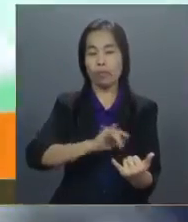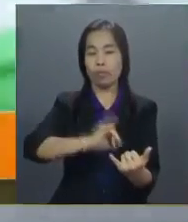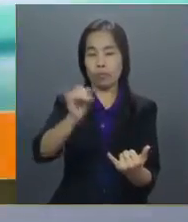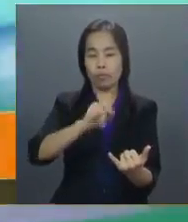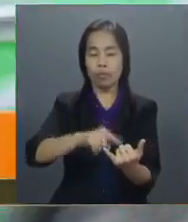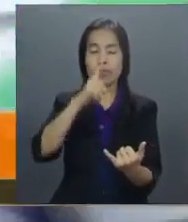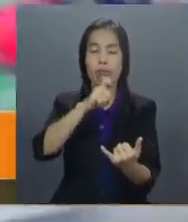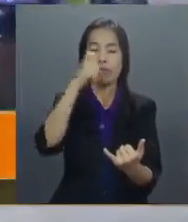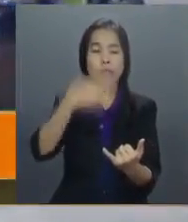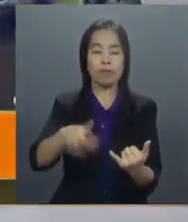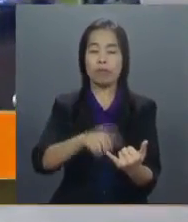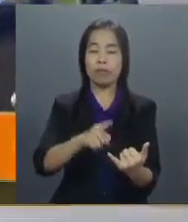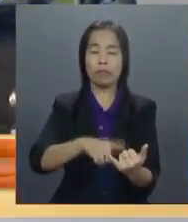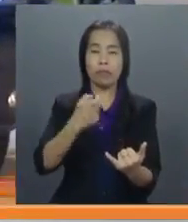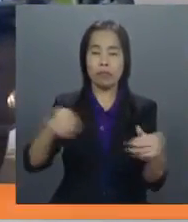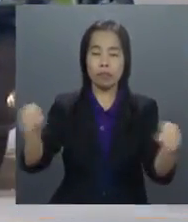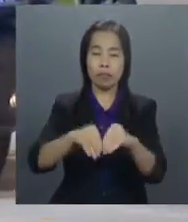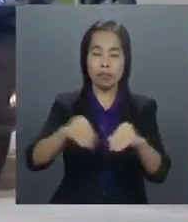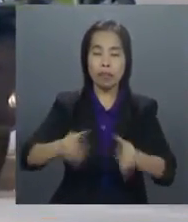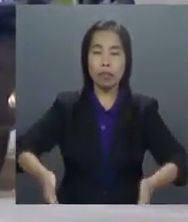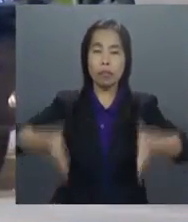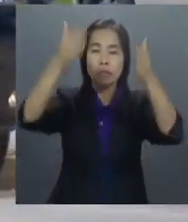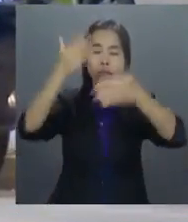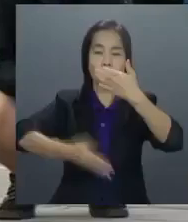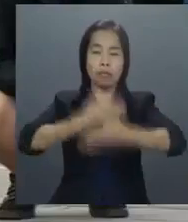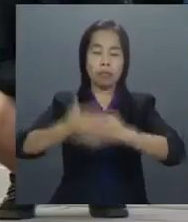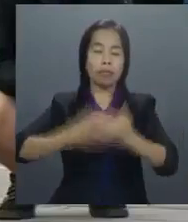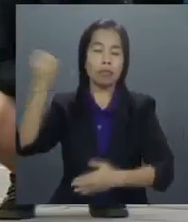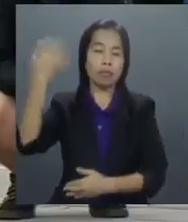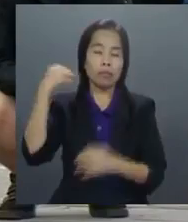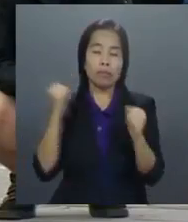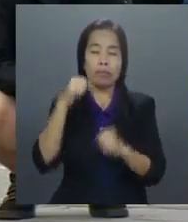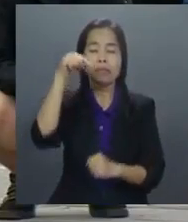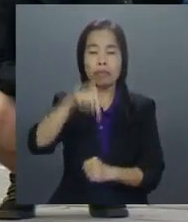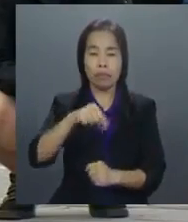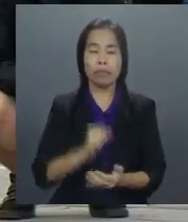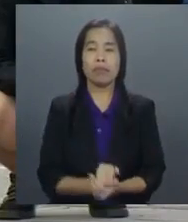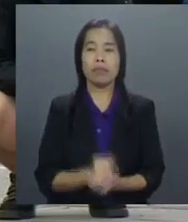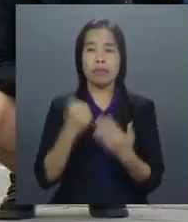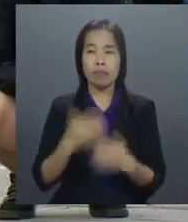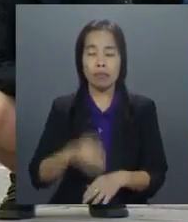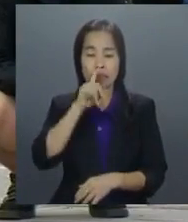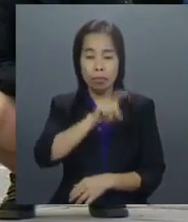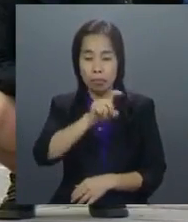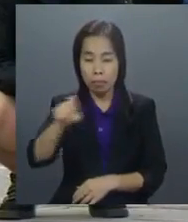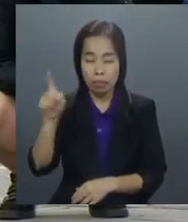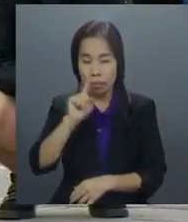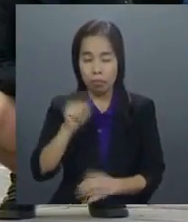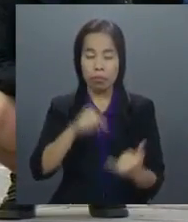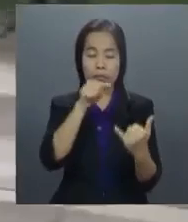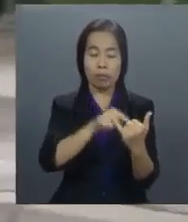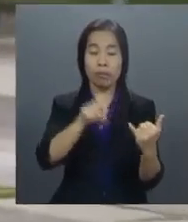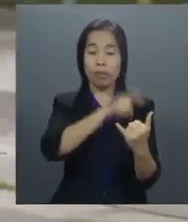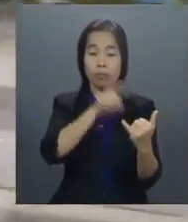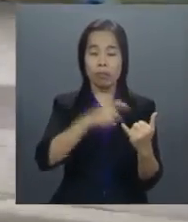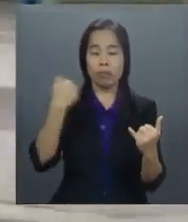ชีวิตอยู่ห่างจากห้างสรรพสินค้าโอลิมเปียประมาณ1กิโลเมตรจากการตรวจสอบพบว่าผู้ต้องสงสัยรายนี้นะคะใช้อาวุธปื